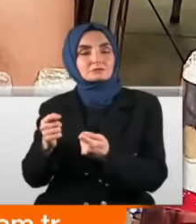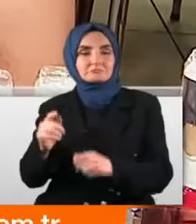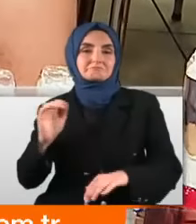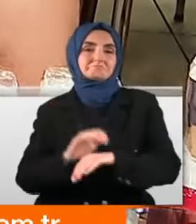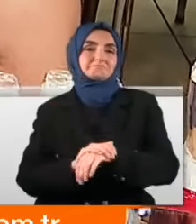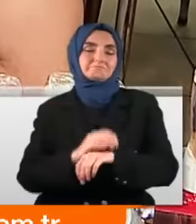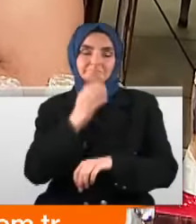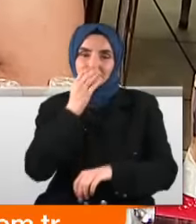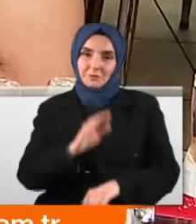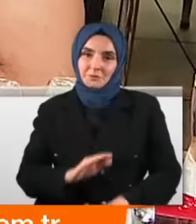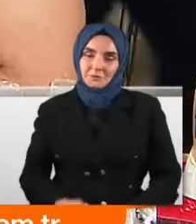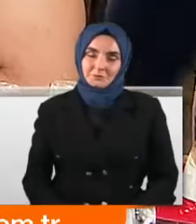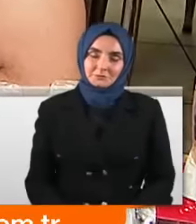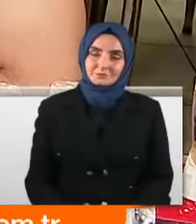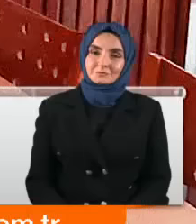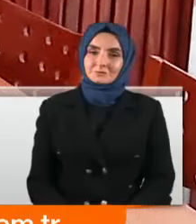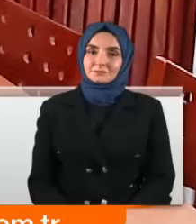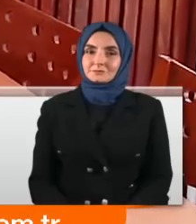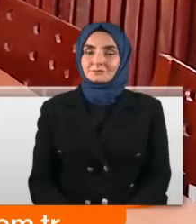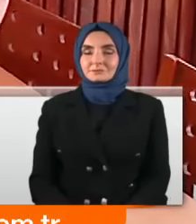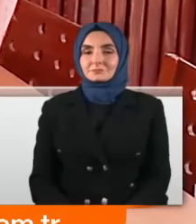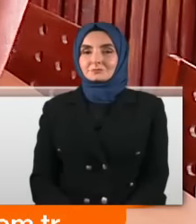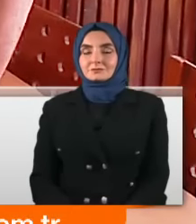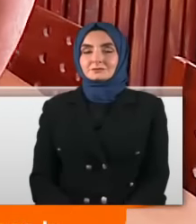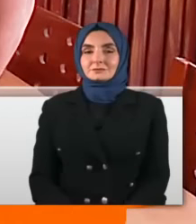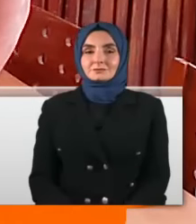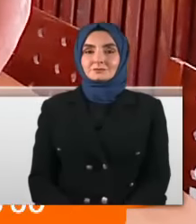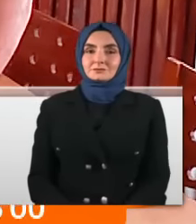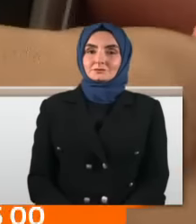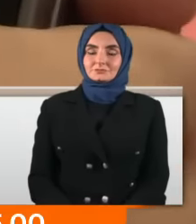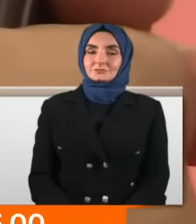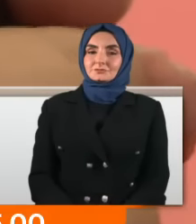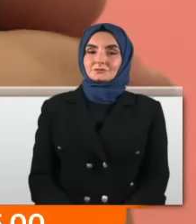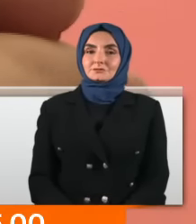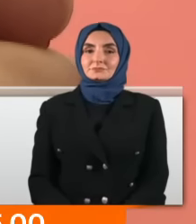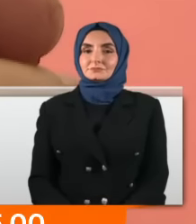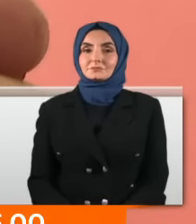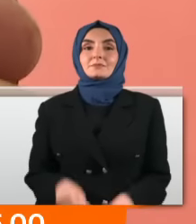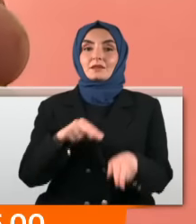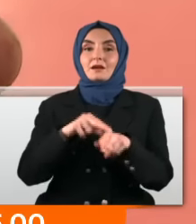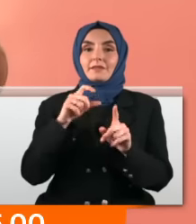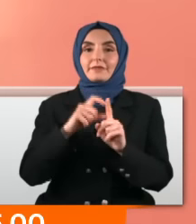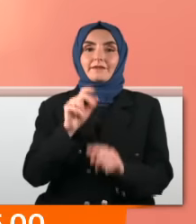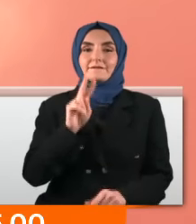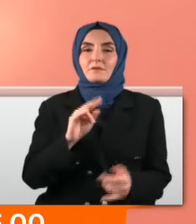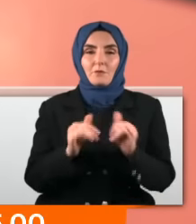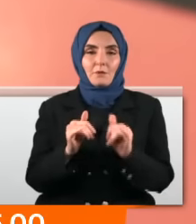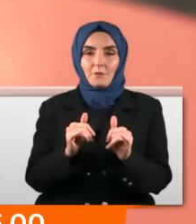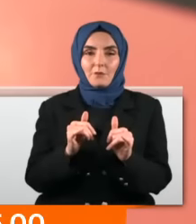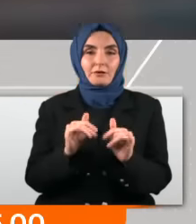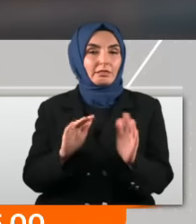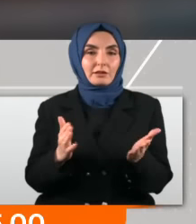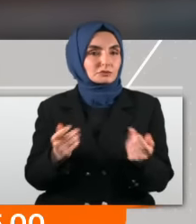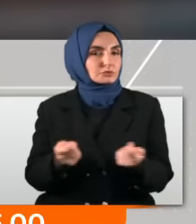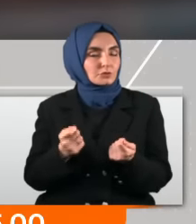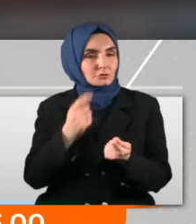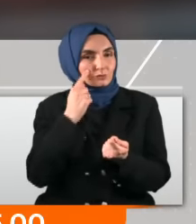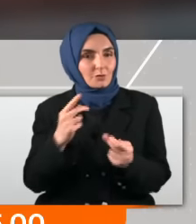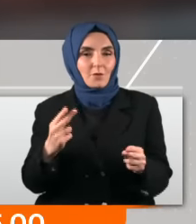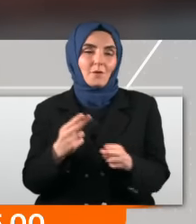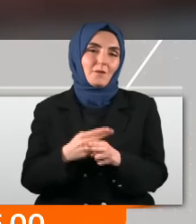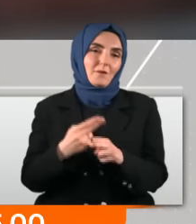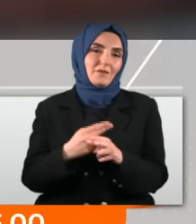sıkı denetlemesine çok hoşumuza gider. Tabii ki denetimler sıkılaştırılsın. Peki KDV oyunu nasıl işliyor? İşte örnek bir fiş.